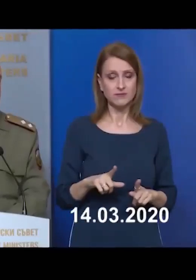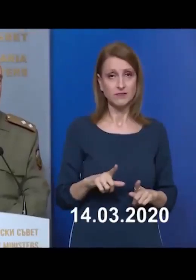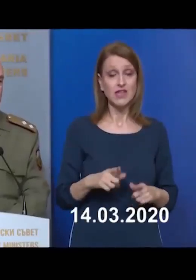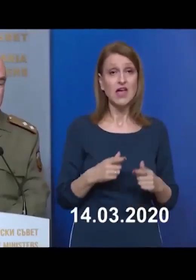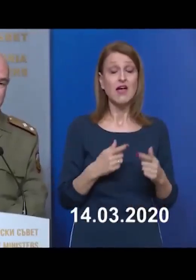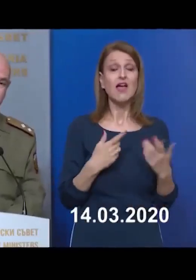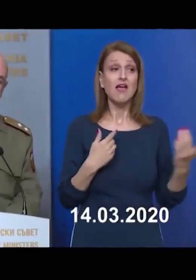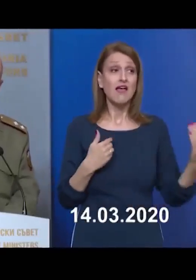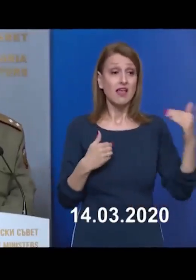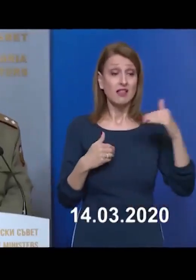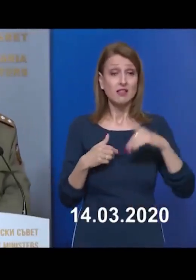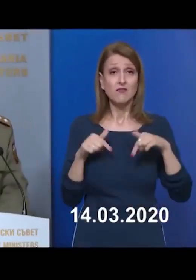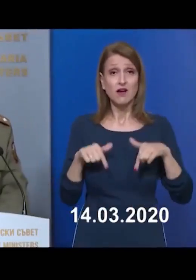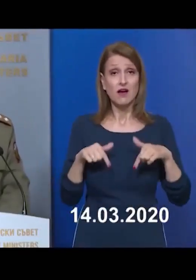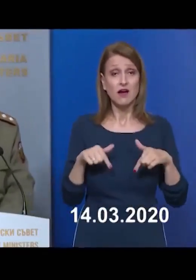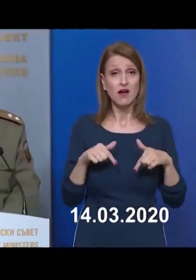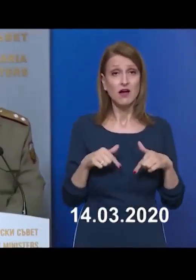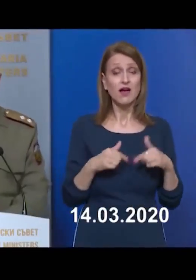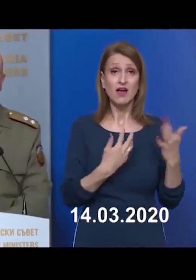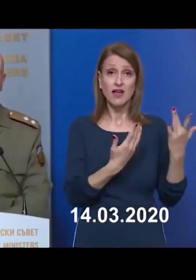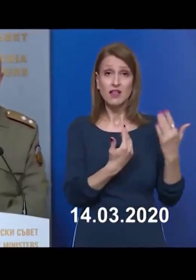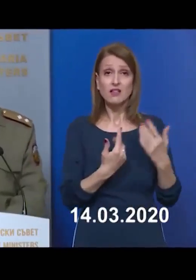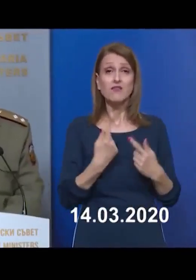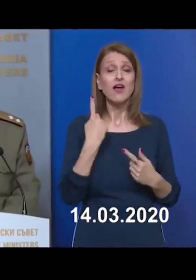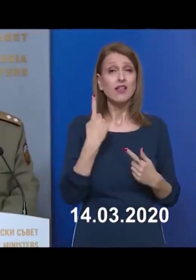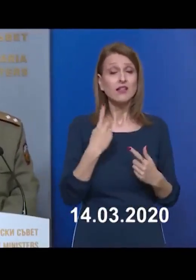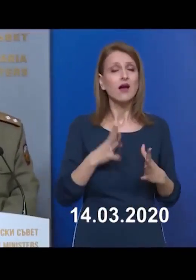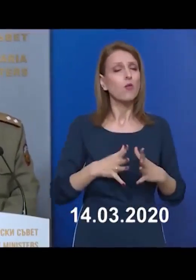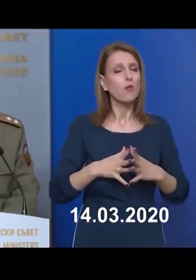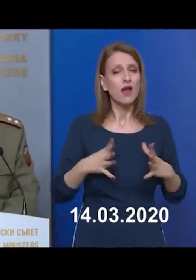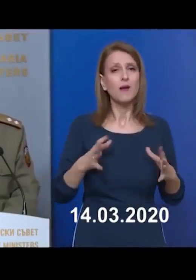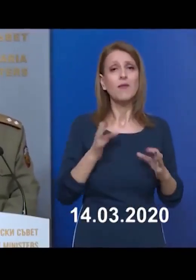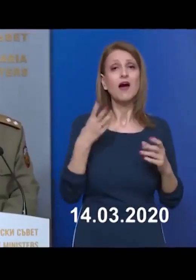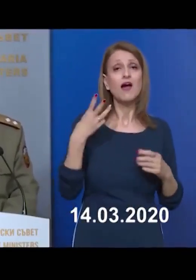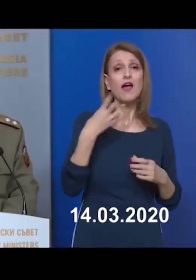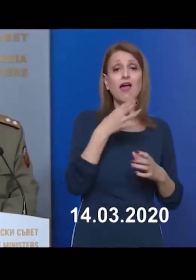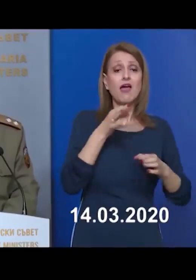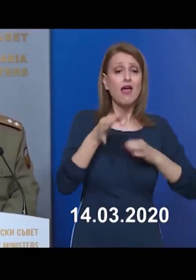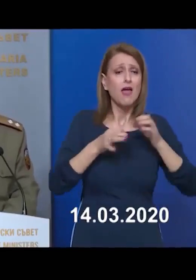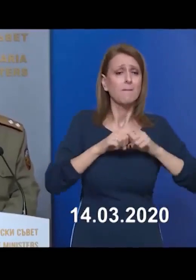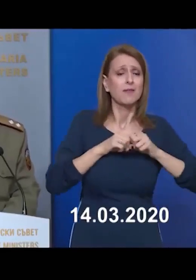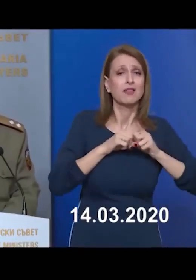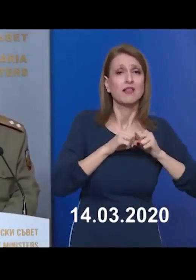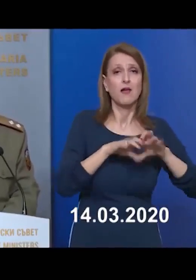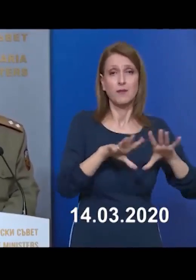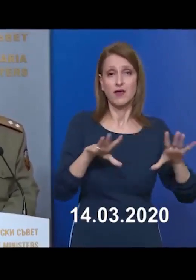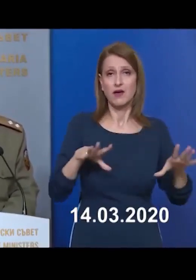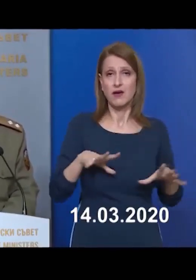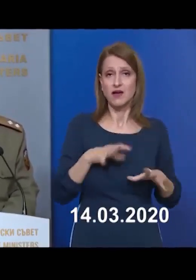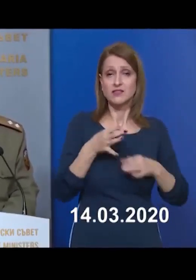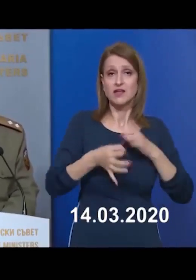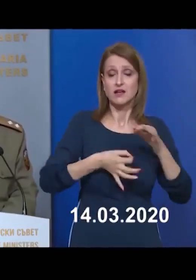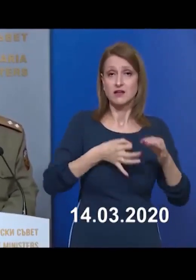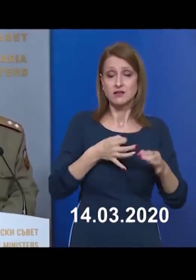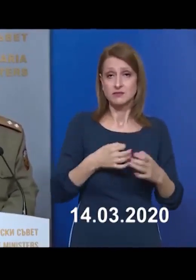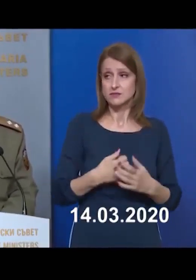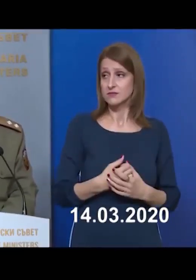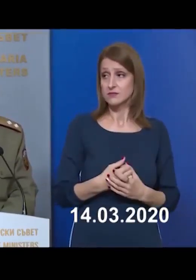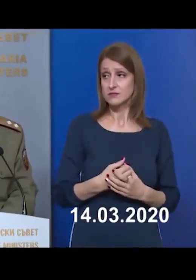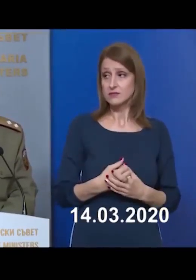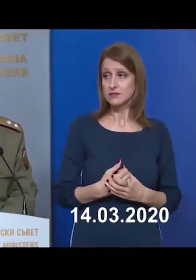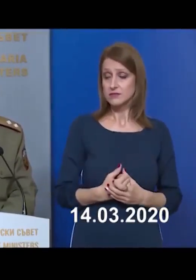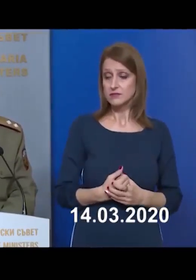Към нас се задава една епидемия, която е с